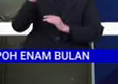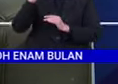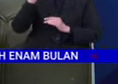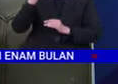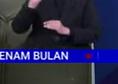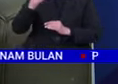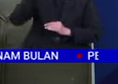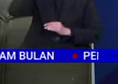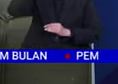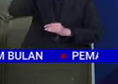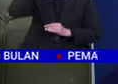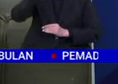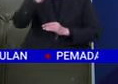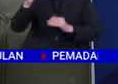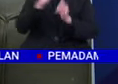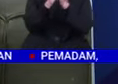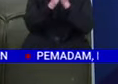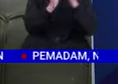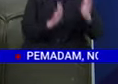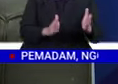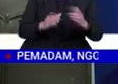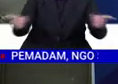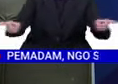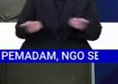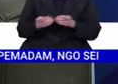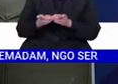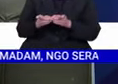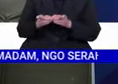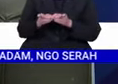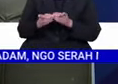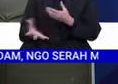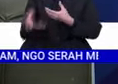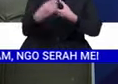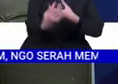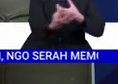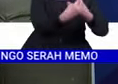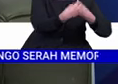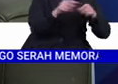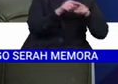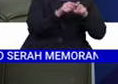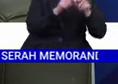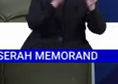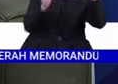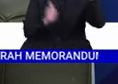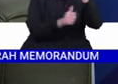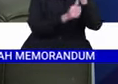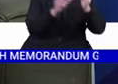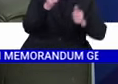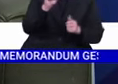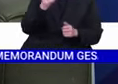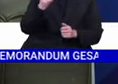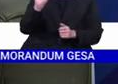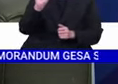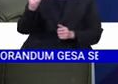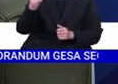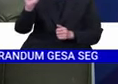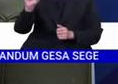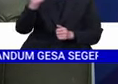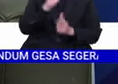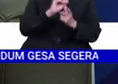dan atlet-atlet yang terdapat di semua daerah di dalam Joho sama Ade di bawah msqrd